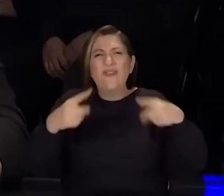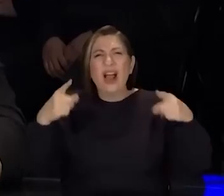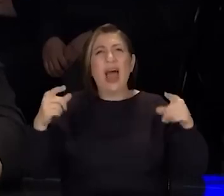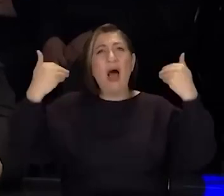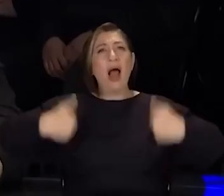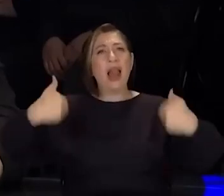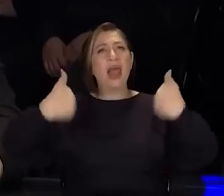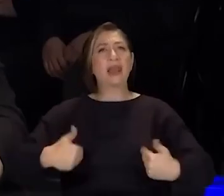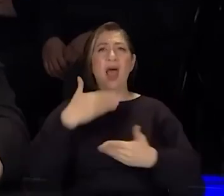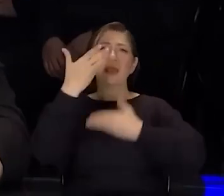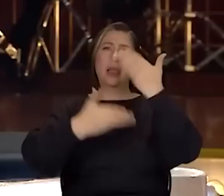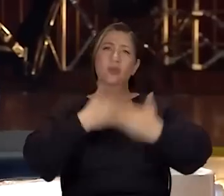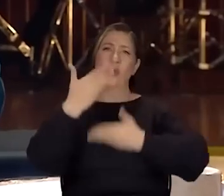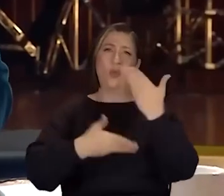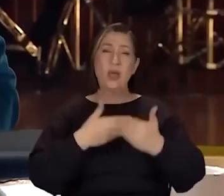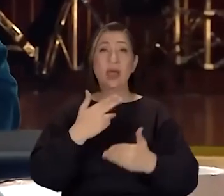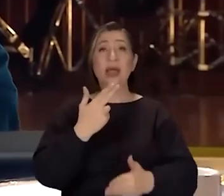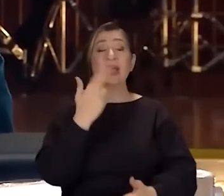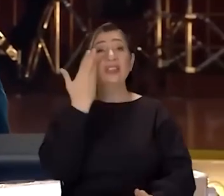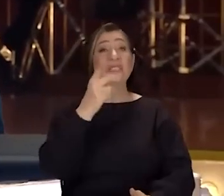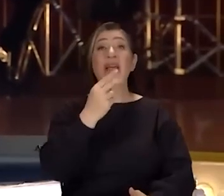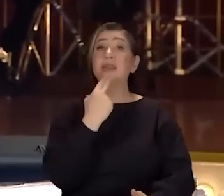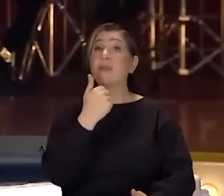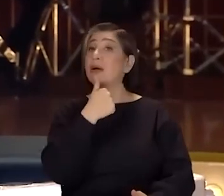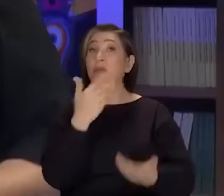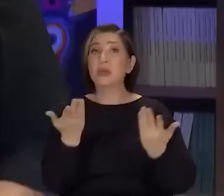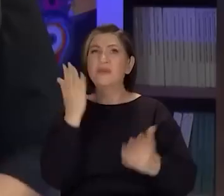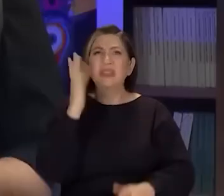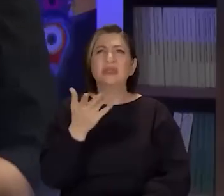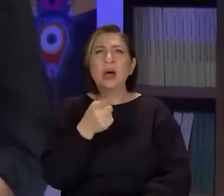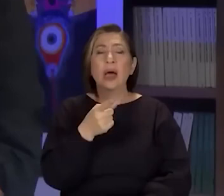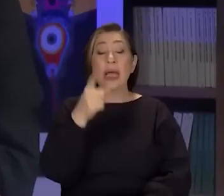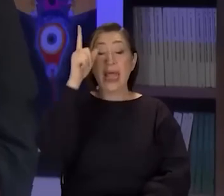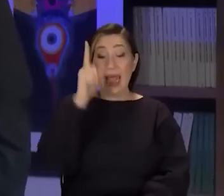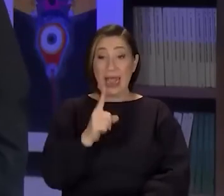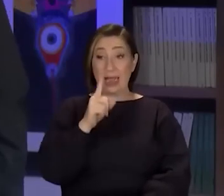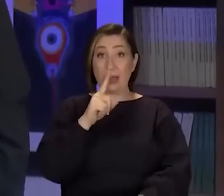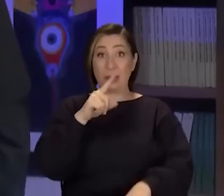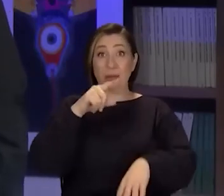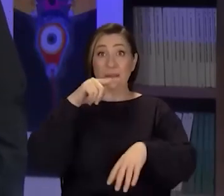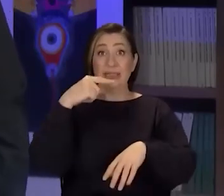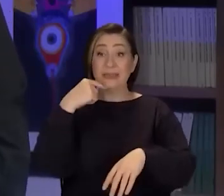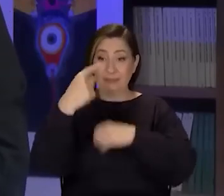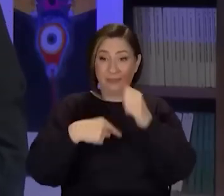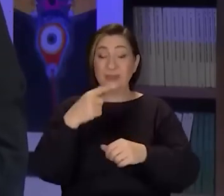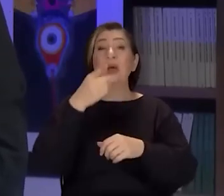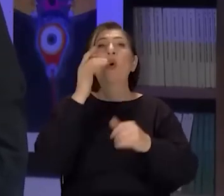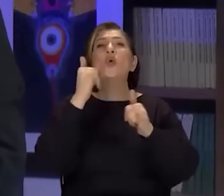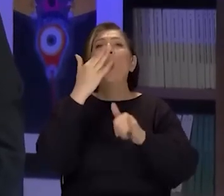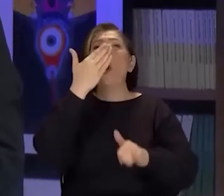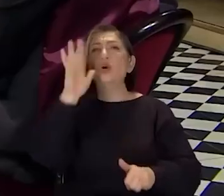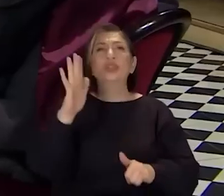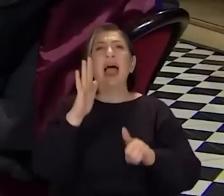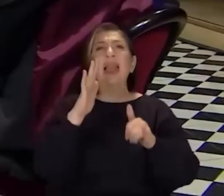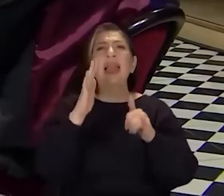hallerini anlatıyor. İzleyiciniz çoğunlukla kadın mı, erkek mi? Yani şöyle ki, ilk sezon oyun, aslında oyunun orijinal adı